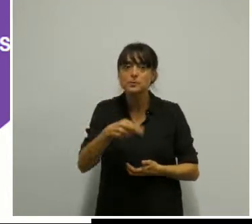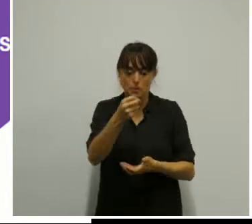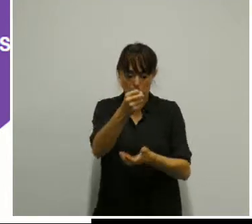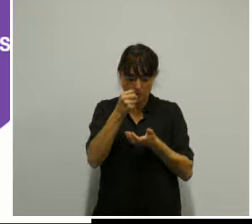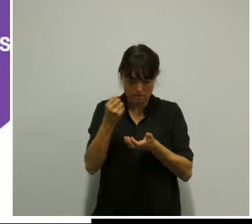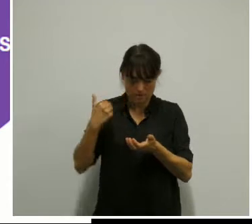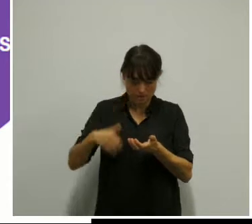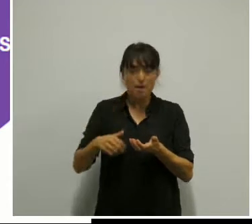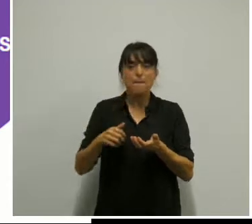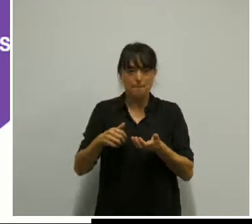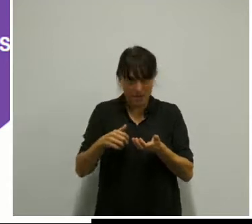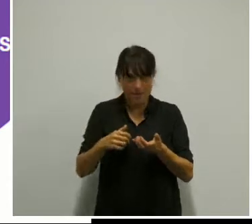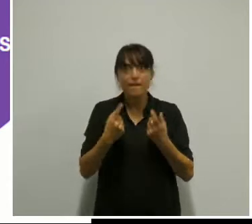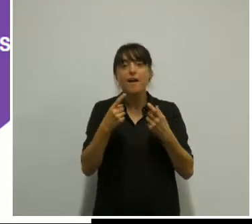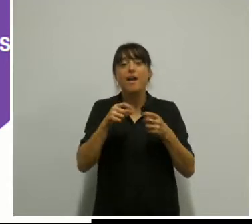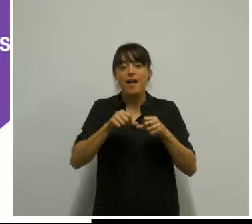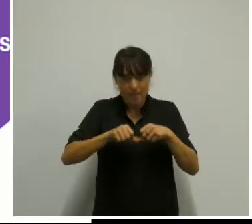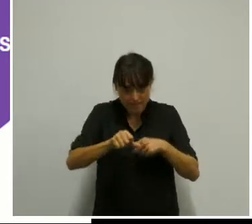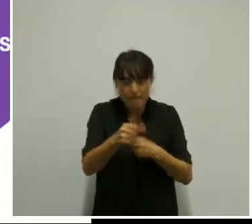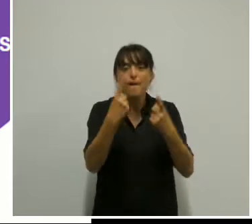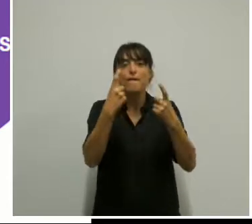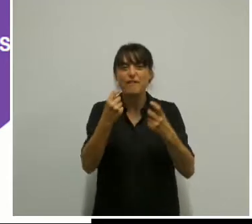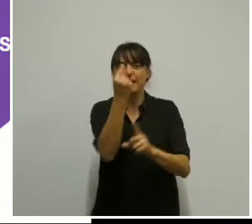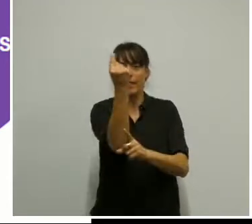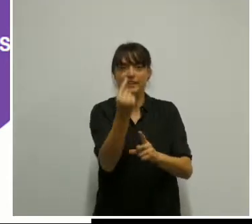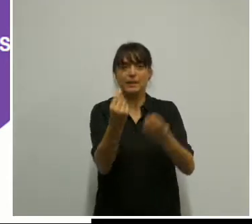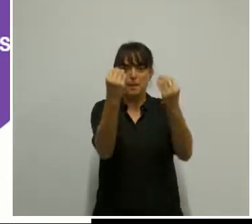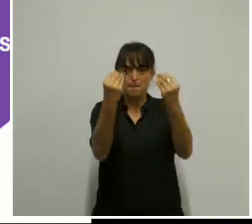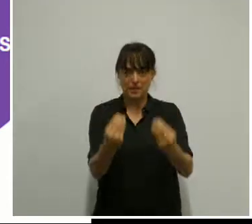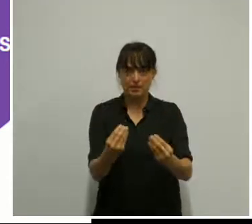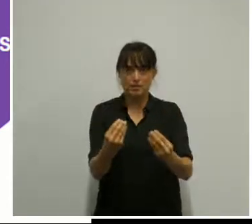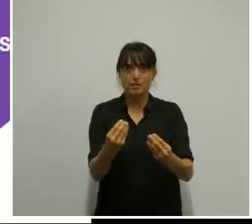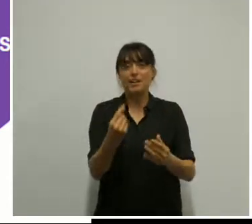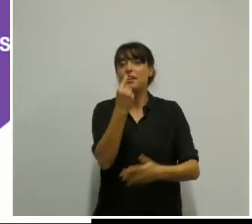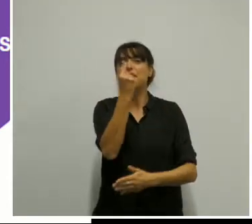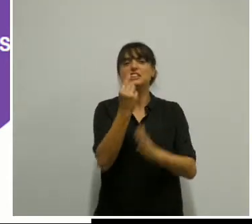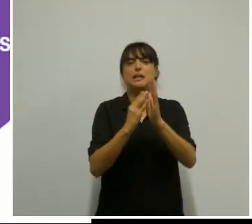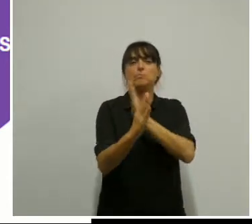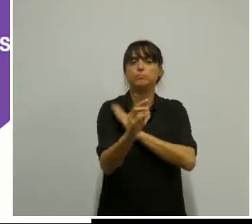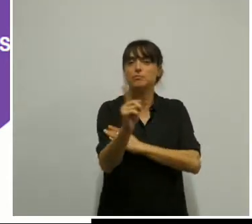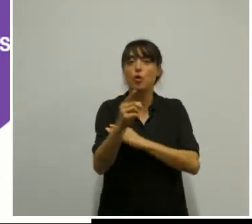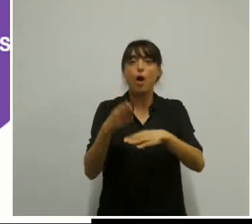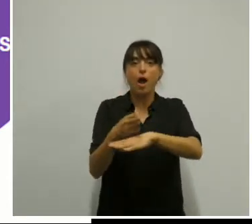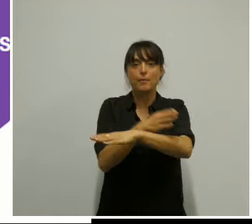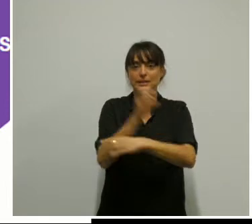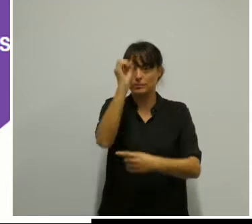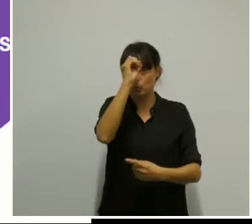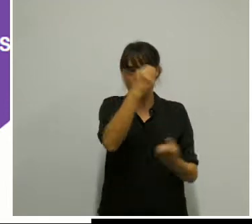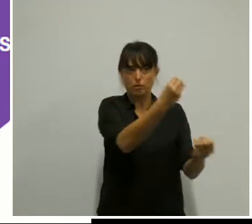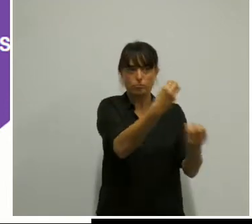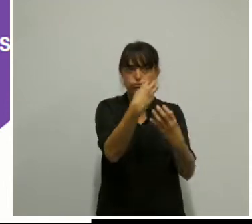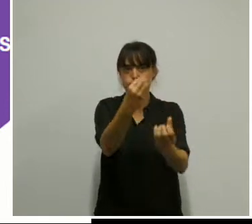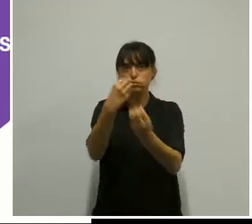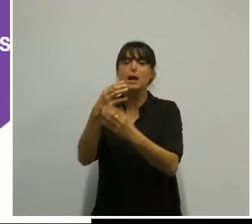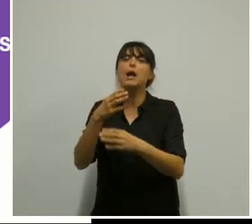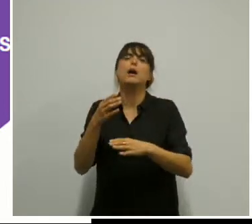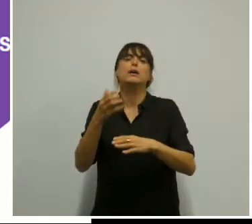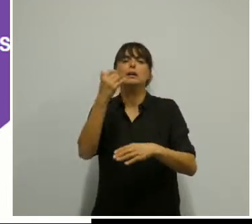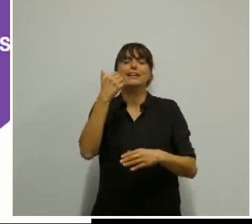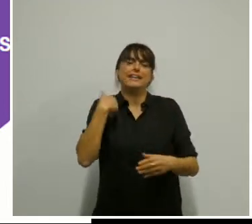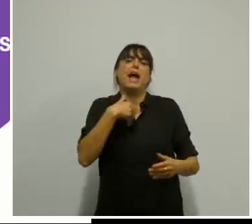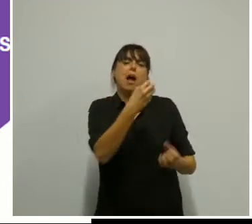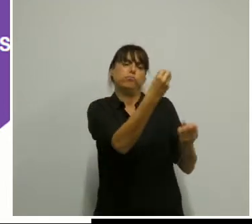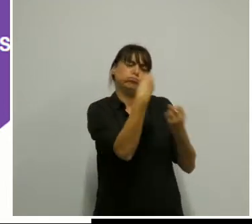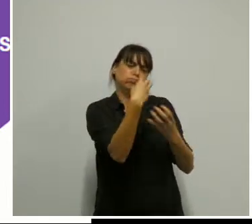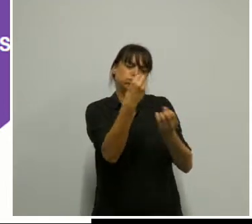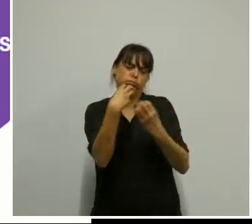pati. Aleshores va haver-hi, bueno, doncs aquí hem d'escoltar. I quins valors volem? Perquè ja teníem moltes idees, però volíem concretar-ho